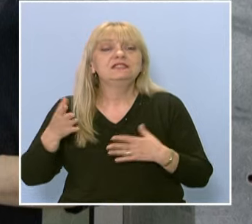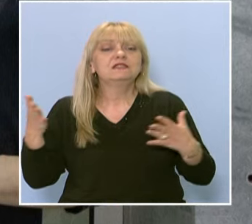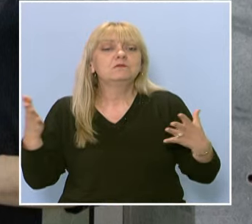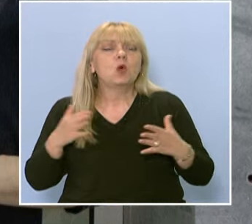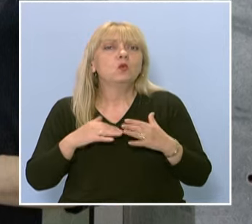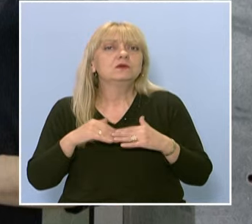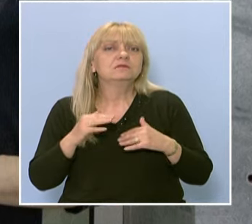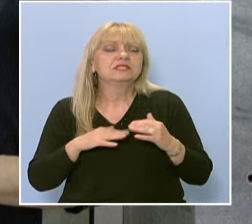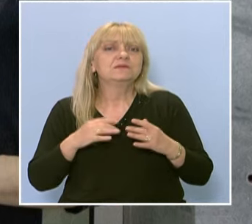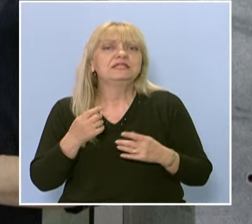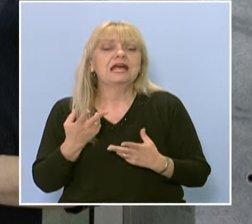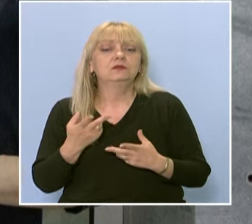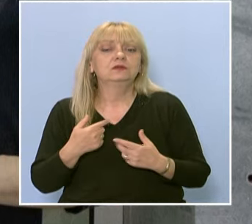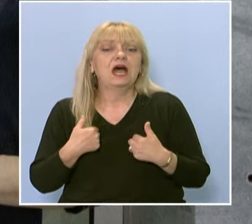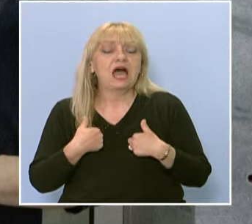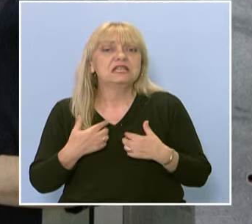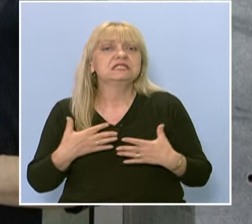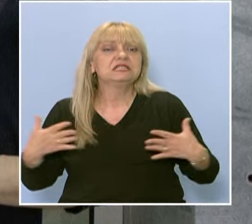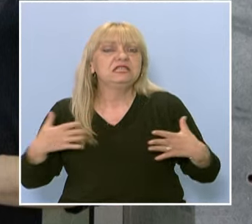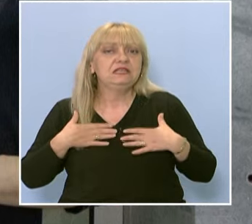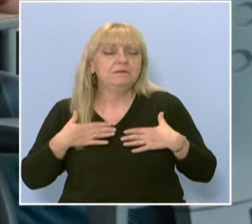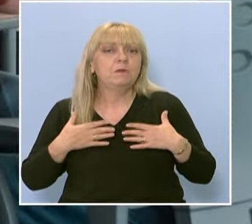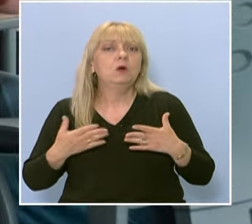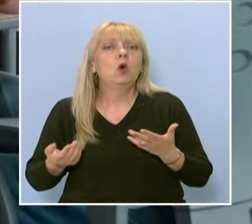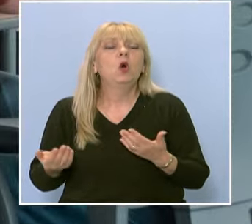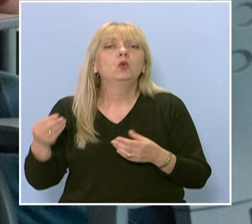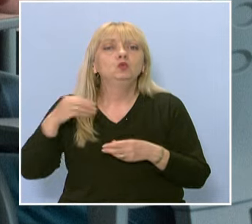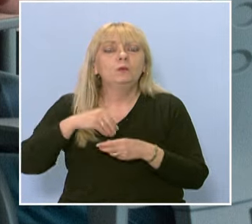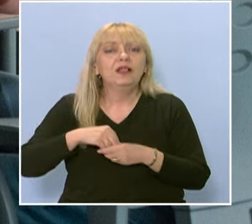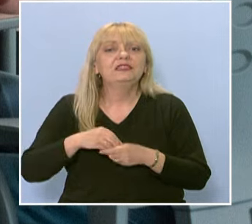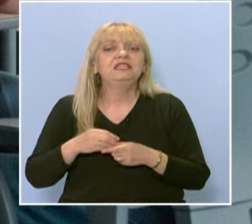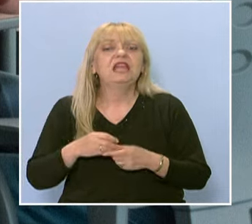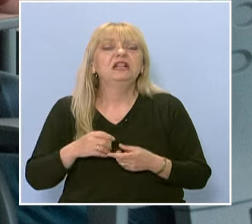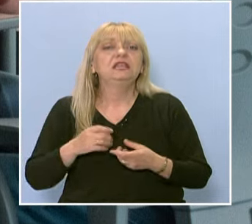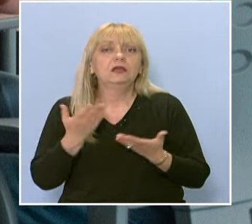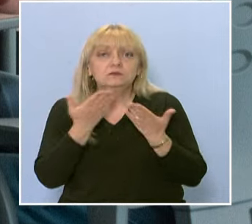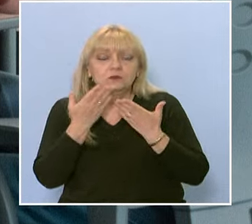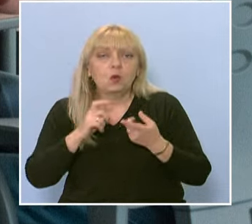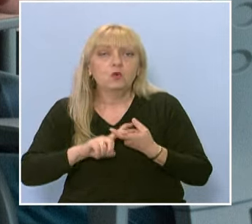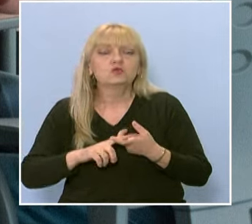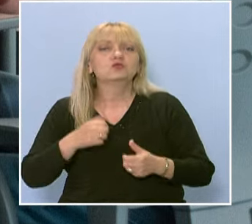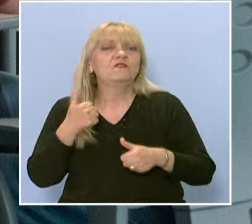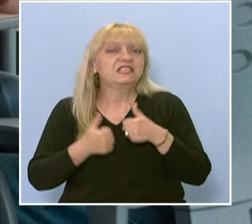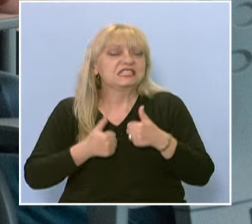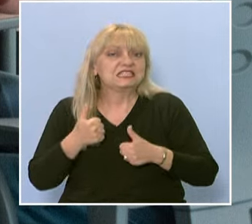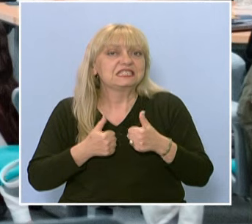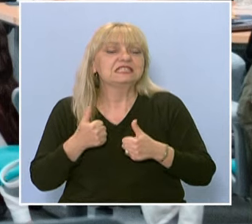му специалност. Участвах в доста допълнителни курсове, доста състезания,